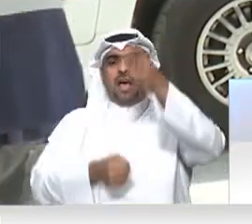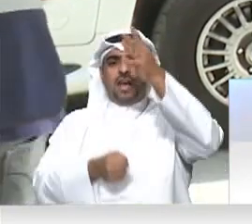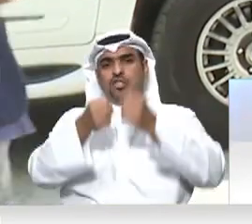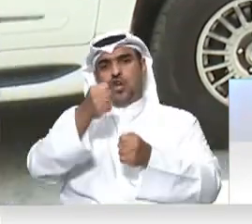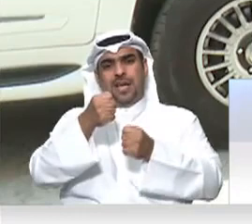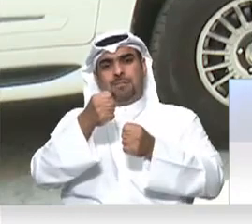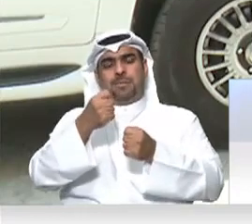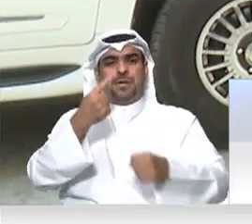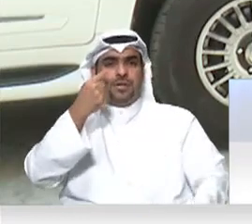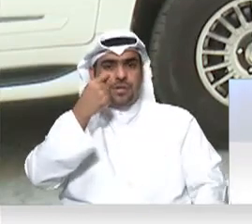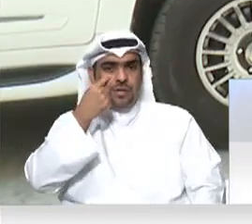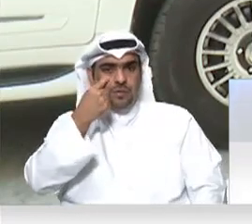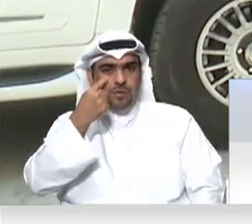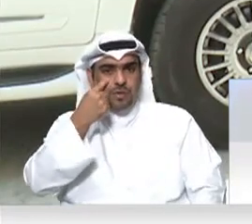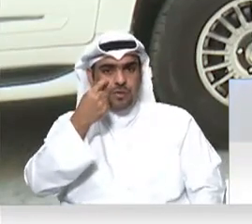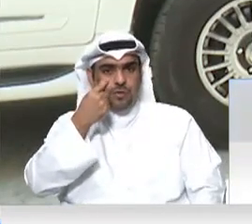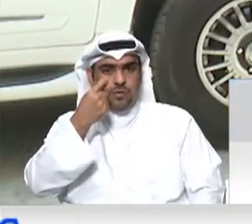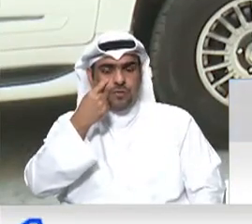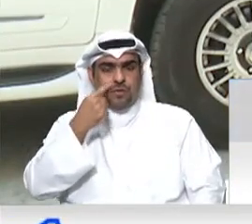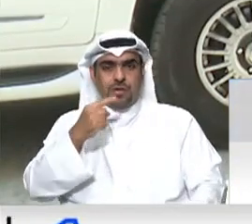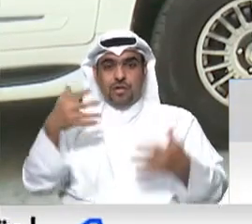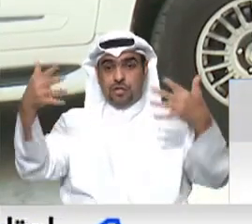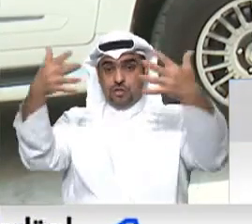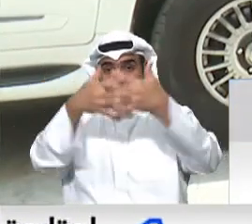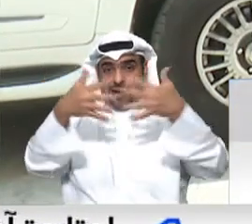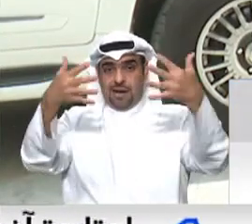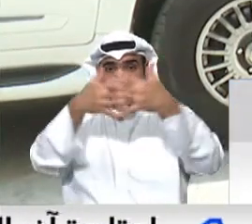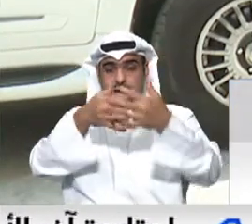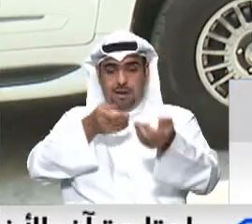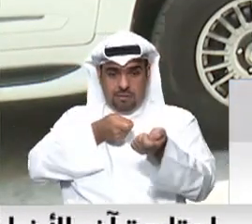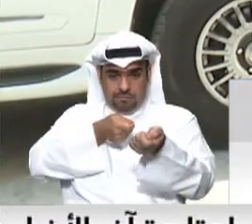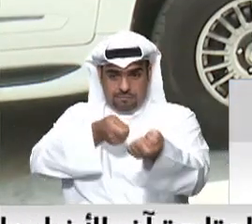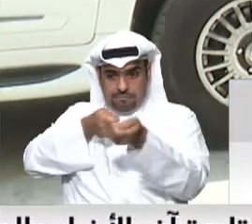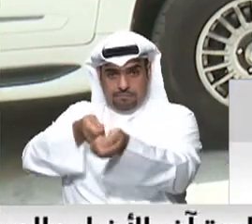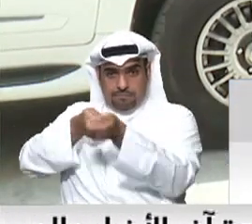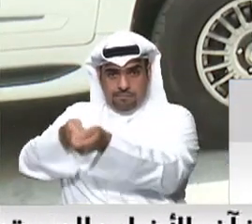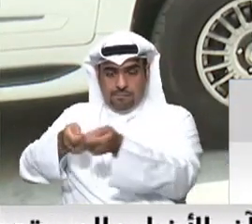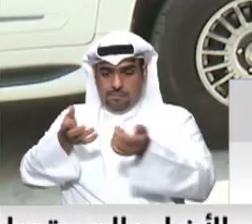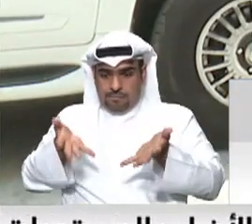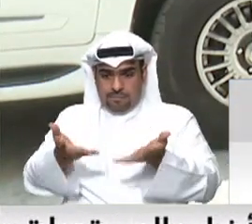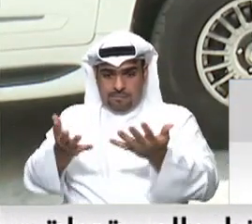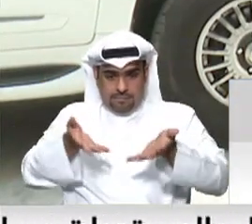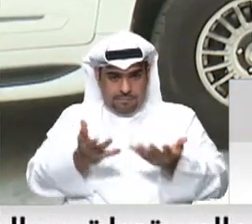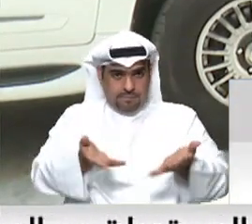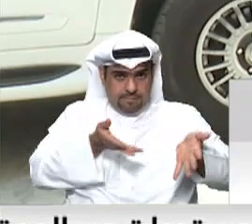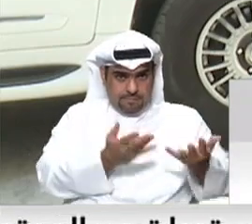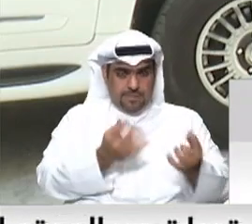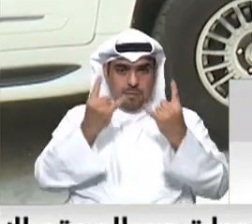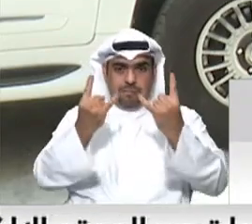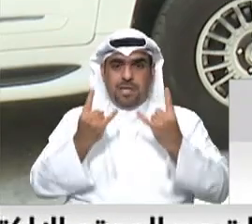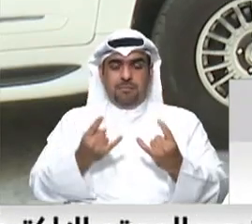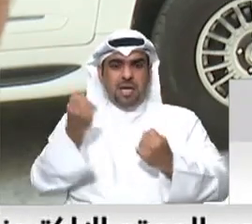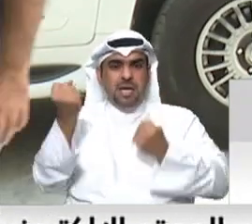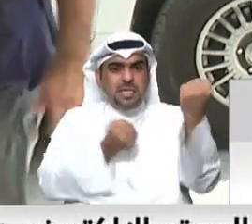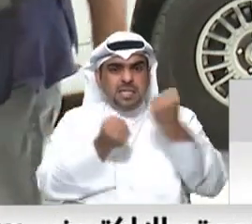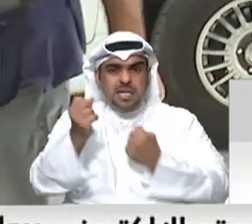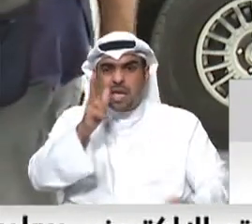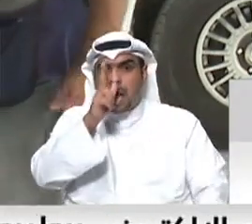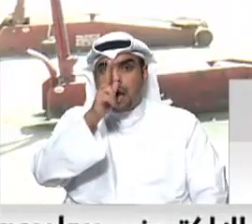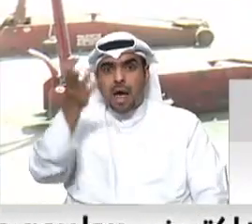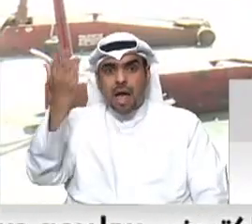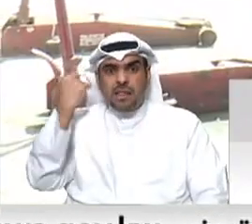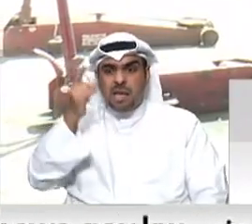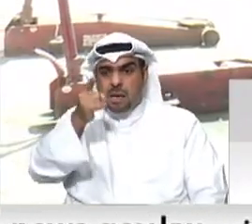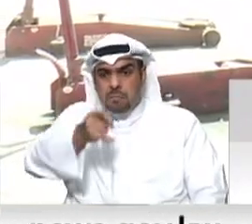النظافة وتحرير المخالفات على المحلات المخالفة والباعة المتجولين ورفع السيارات المهملة واستغلال